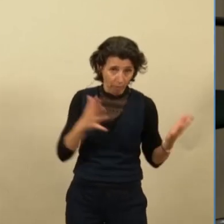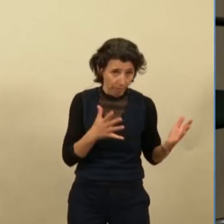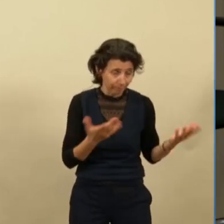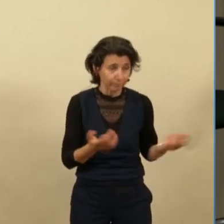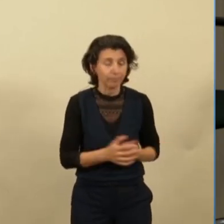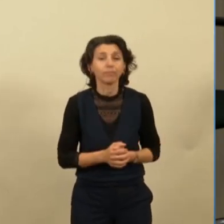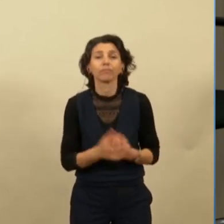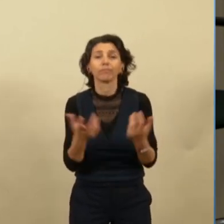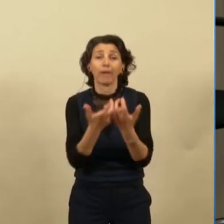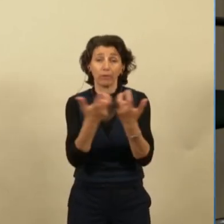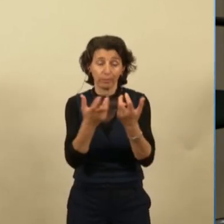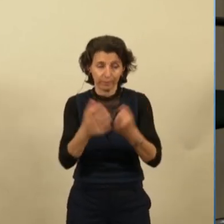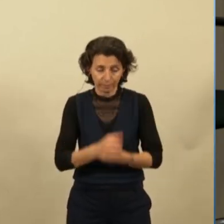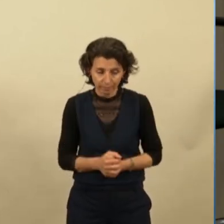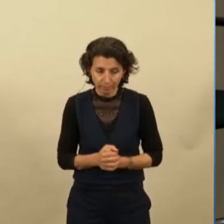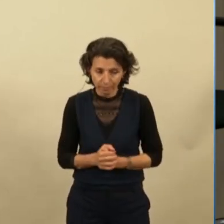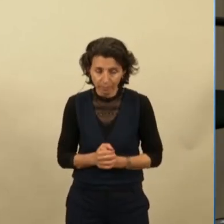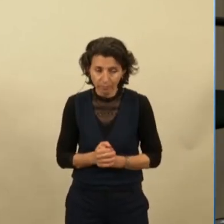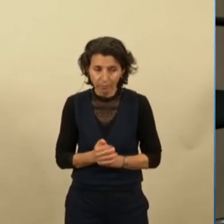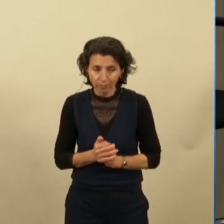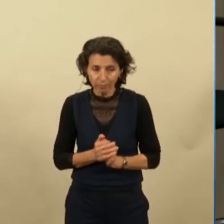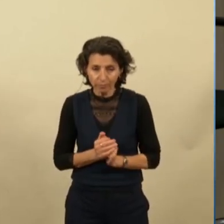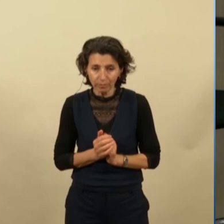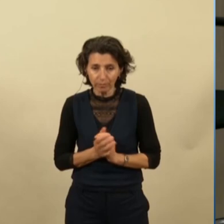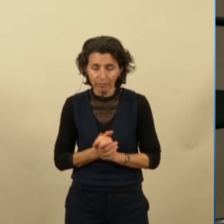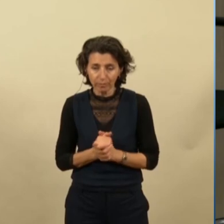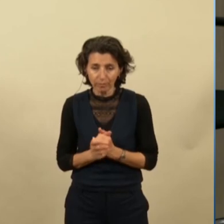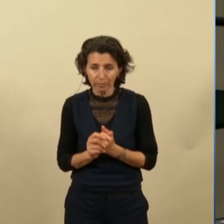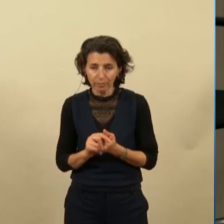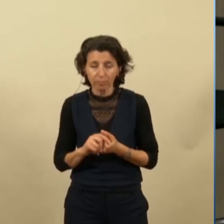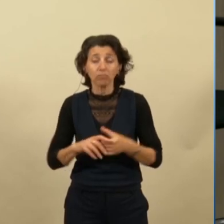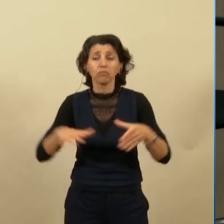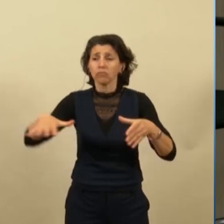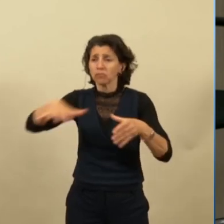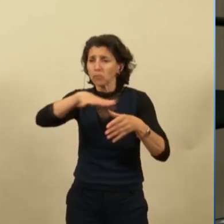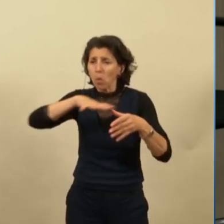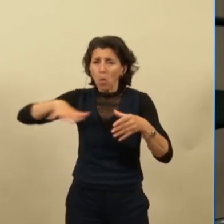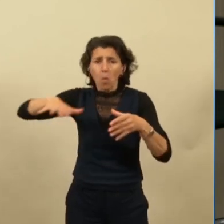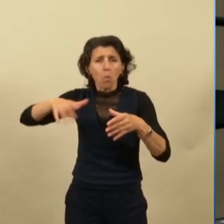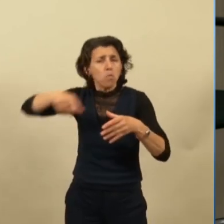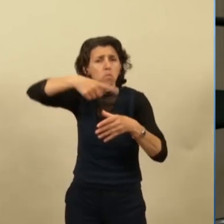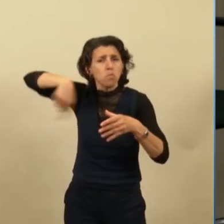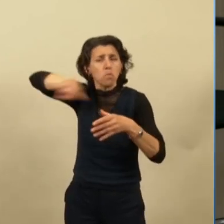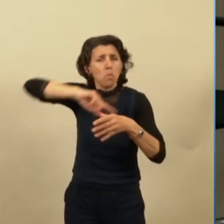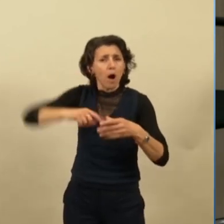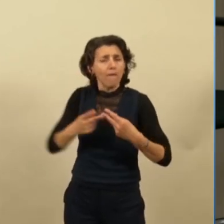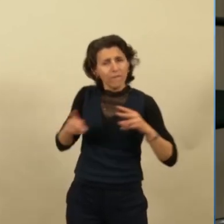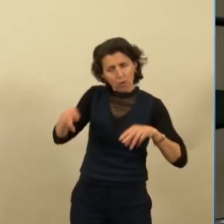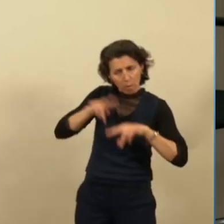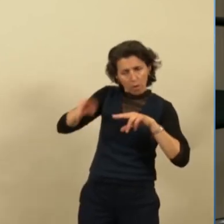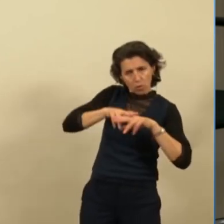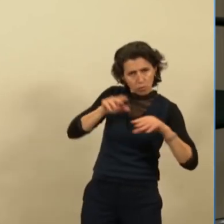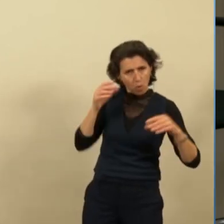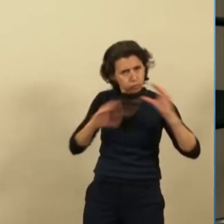la Villa financé des aménagements sur un rond-point pour apporter plus de confort au gilet jaune